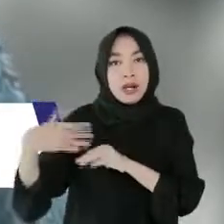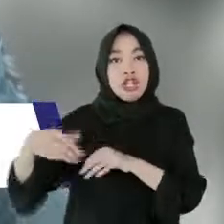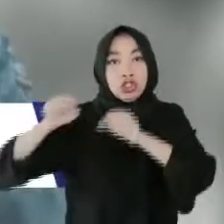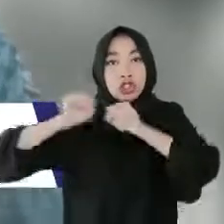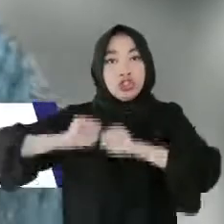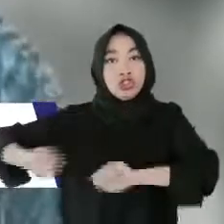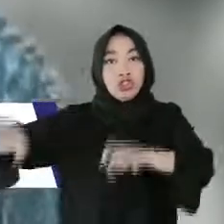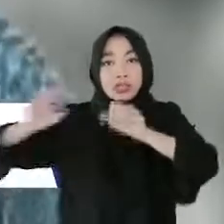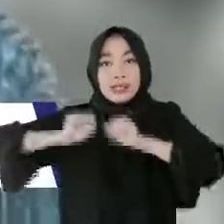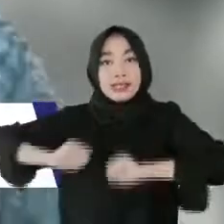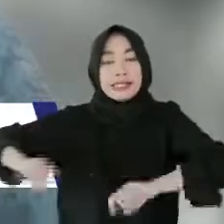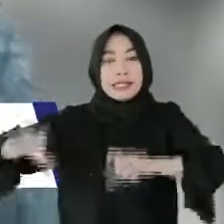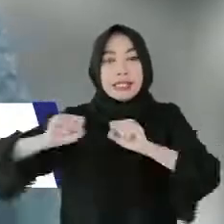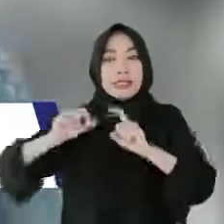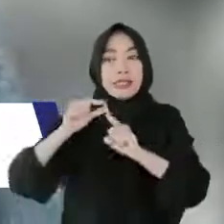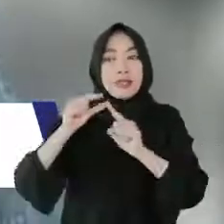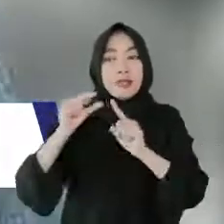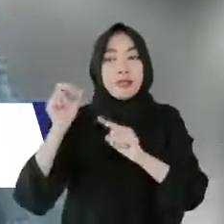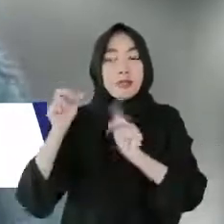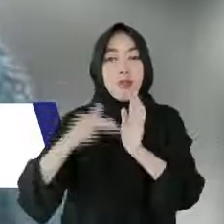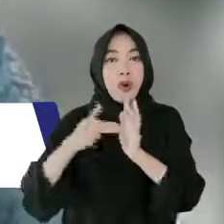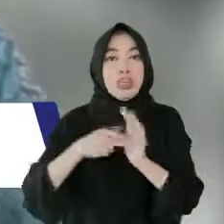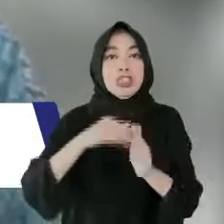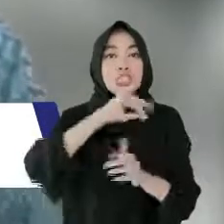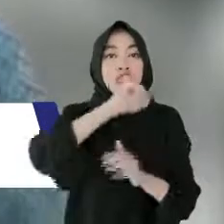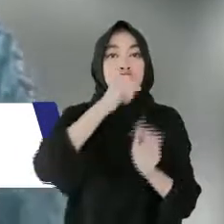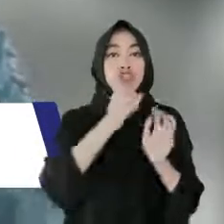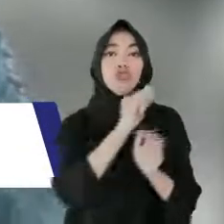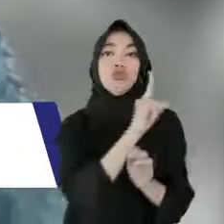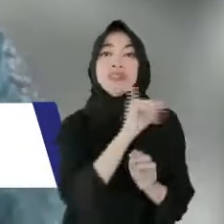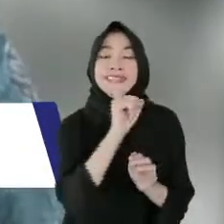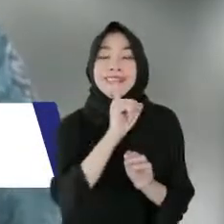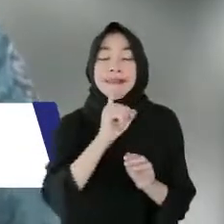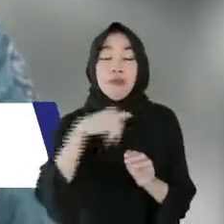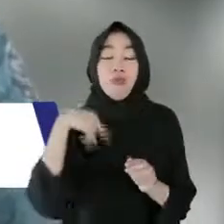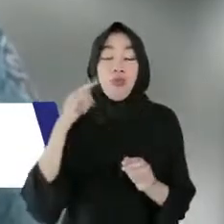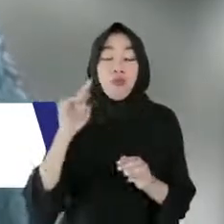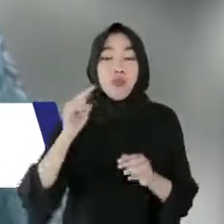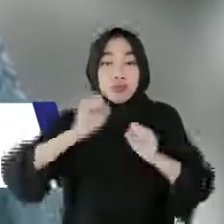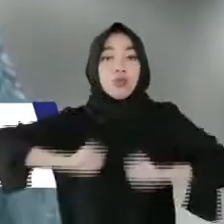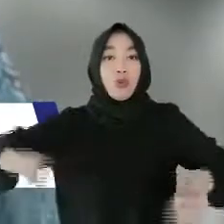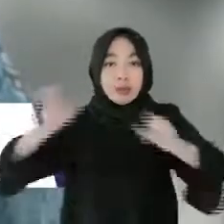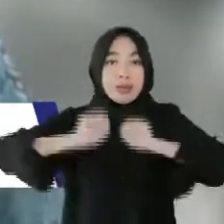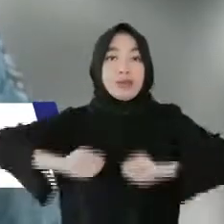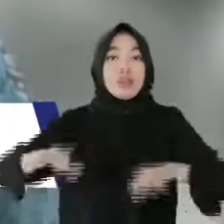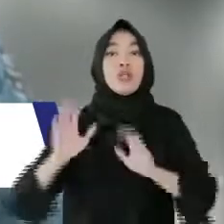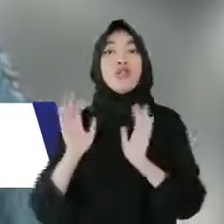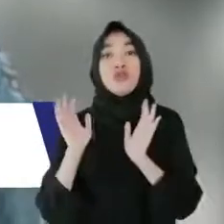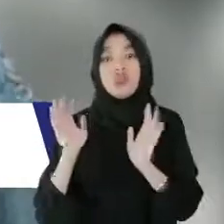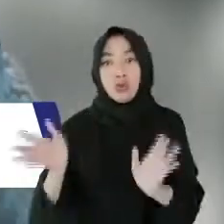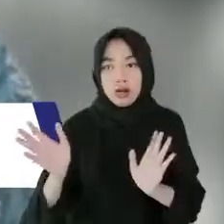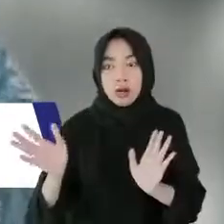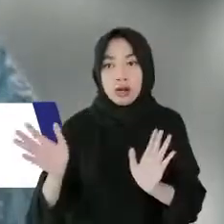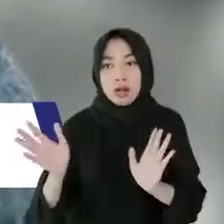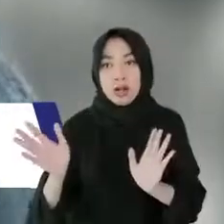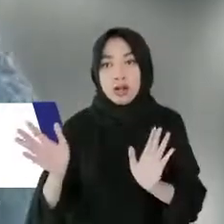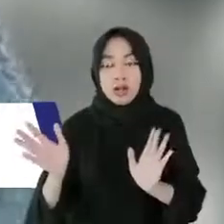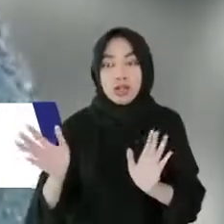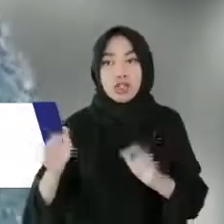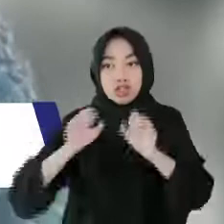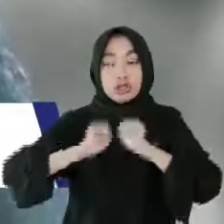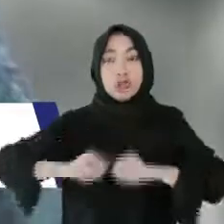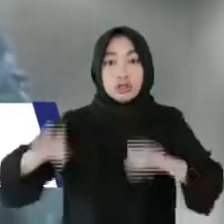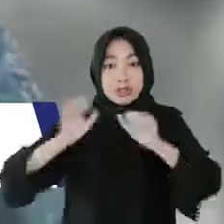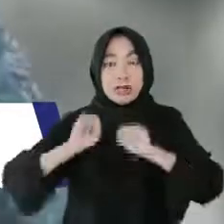adanya pohon ini sudah dilakukan sejak bulan Juli coba mencuri sosialisasinya menyambut terkait